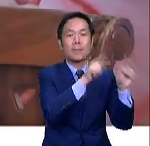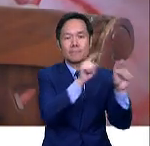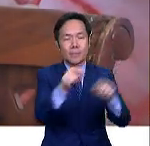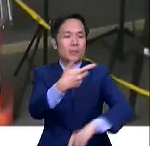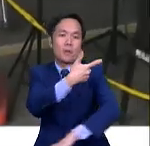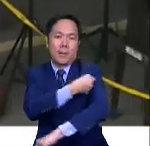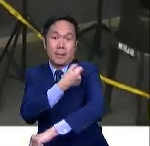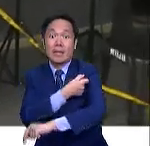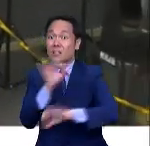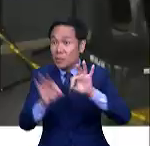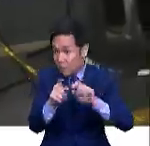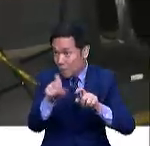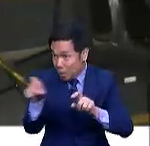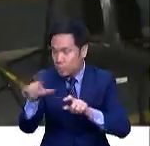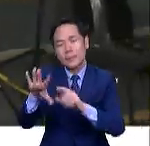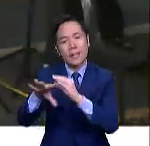lagi.